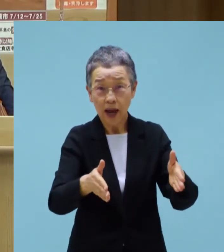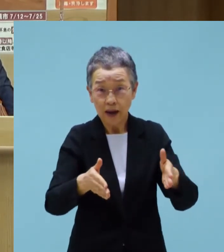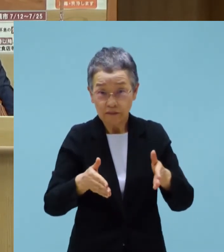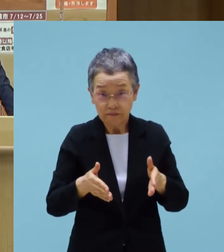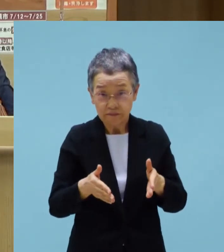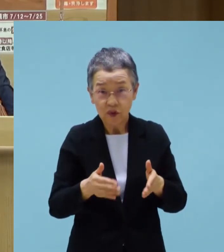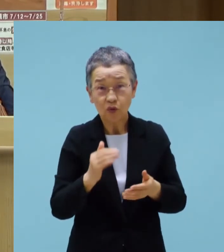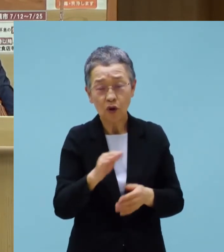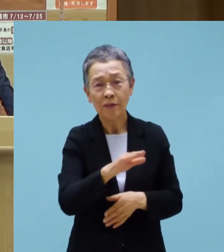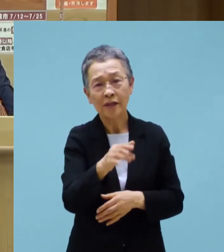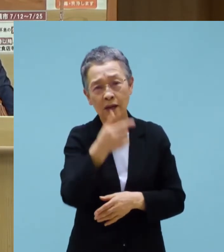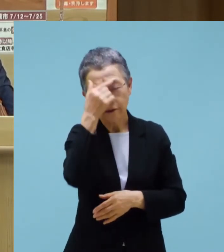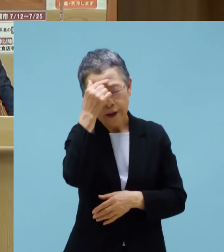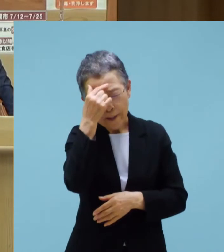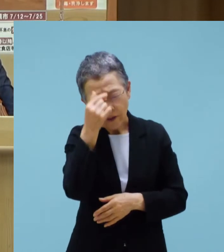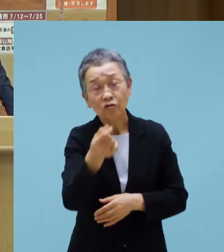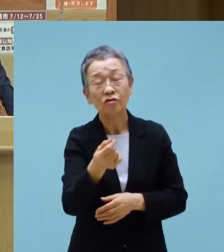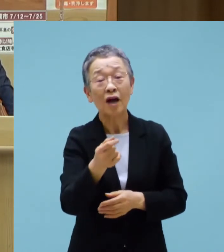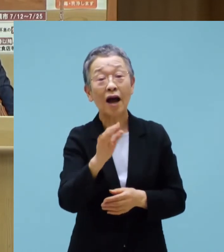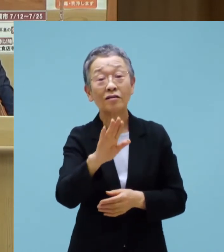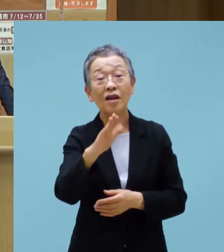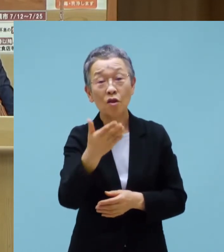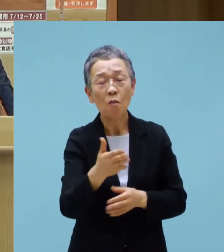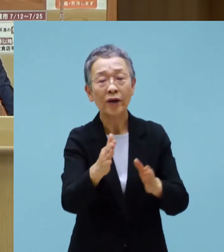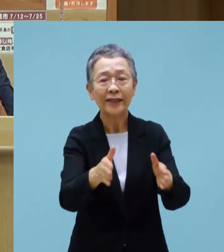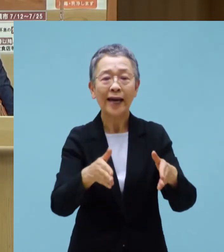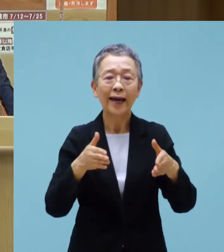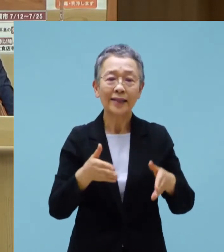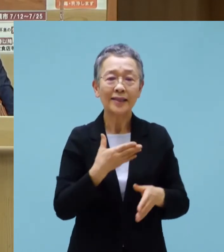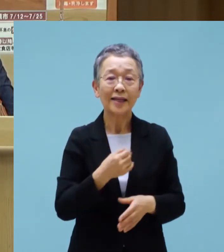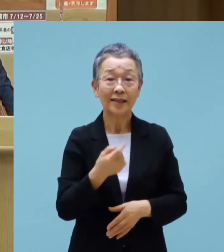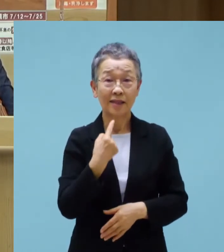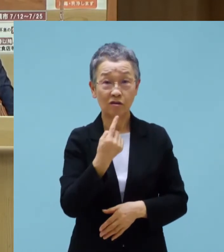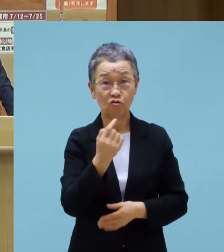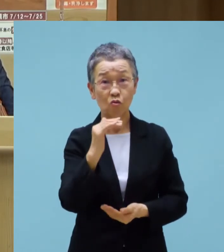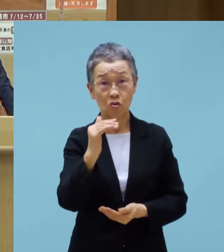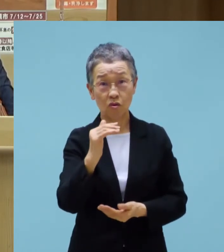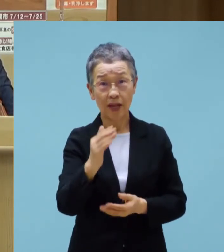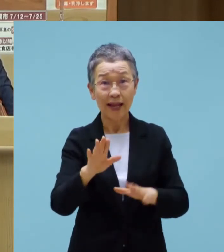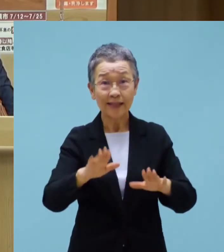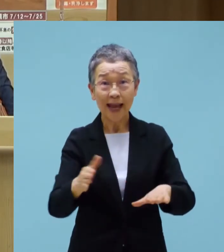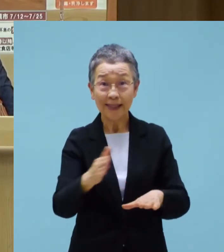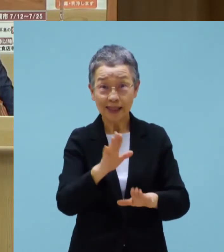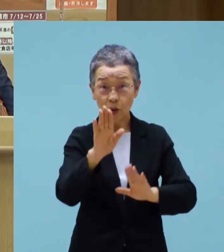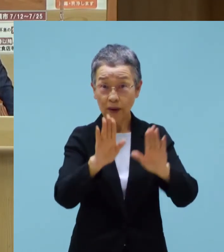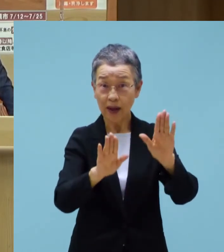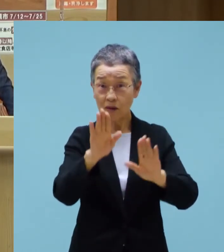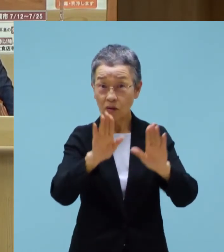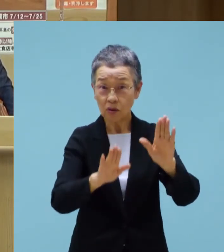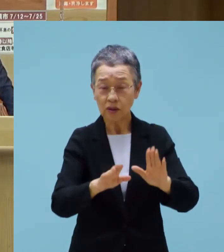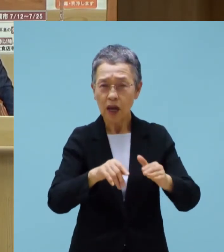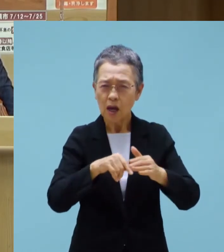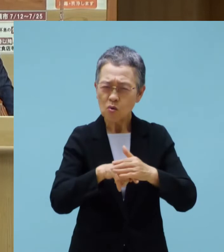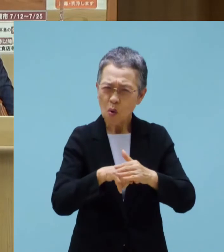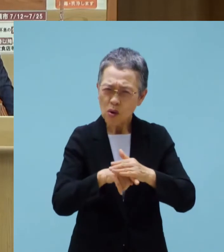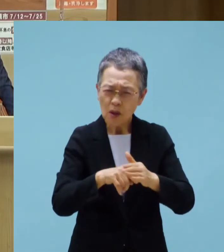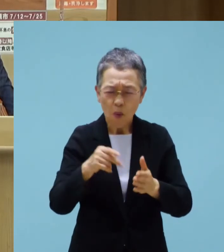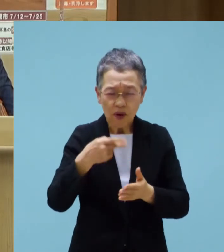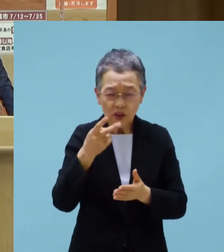迷惑をおかけしますけども、控えていただきたいと思います。それと、最近の傾向として、どうしても飲食の場面